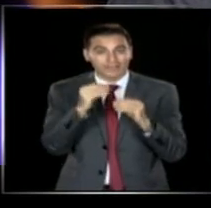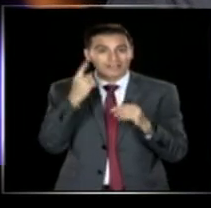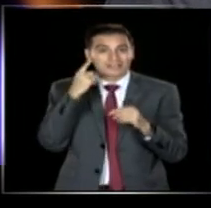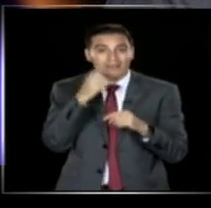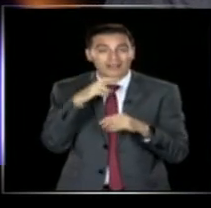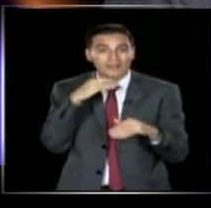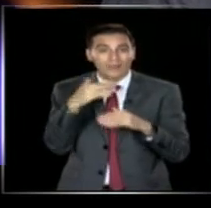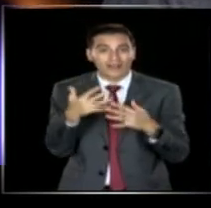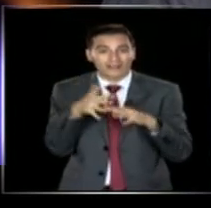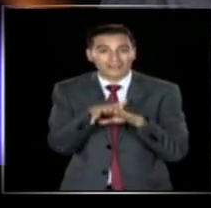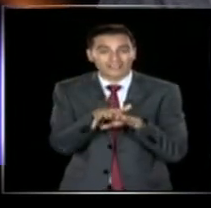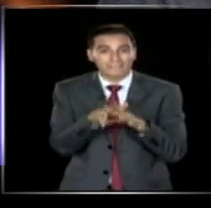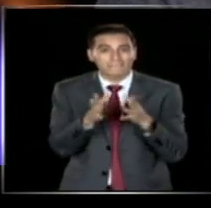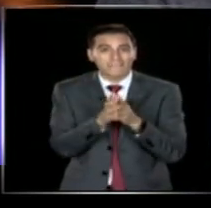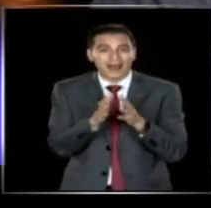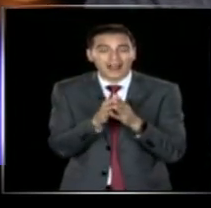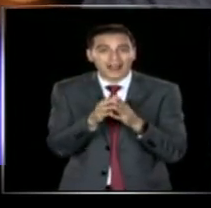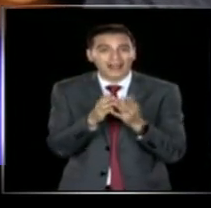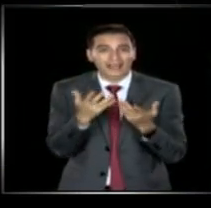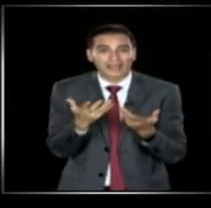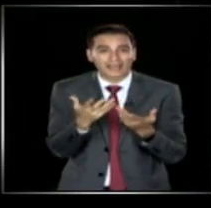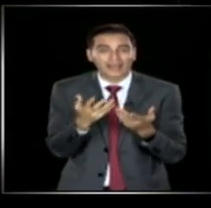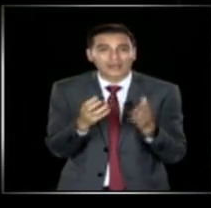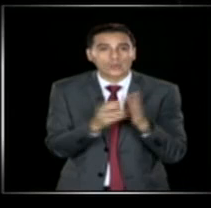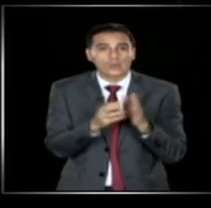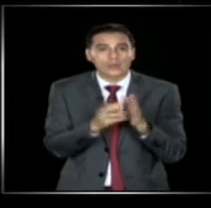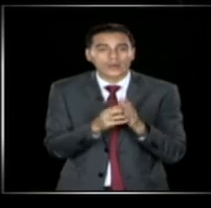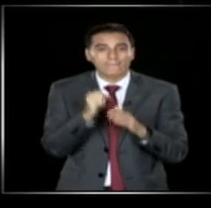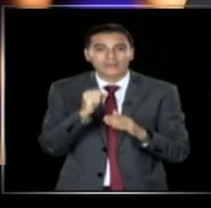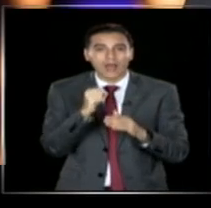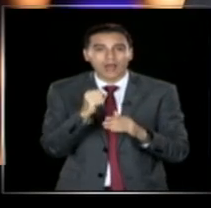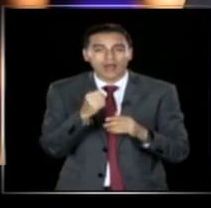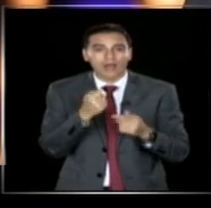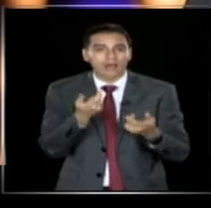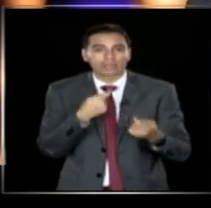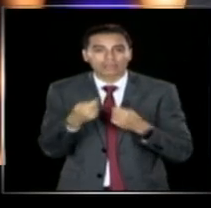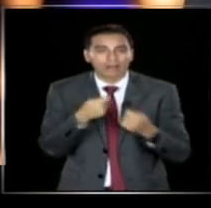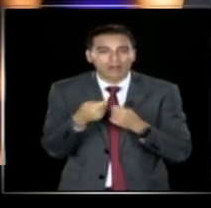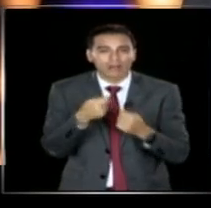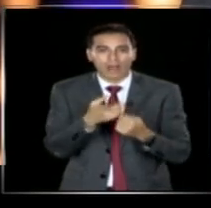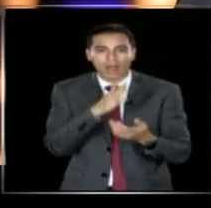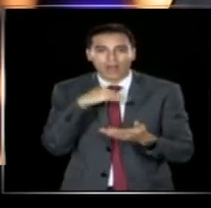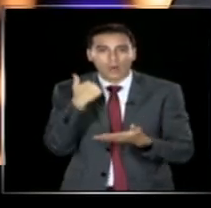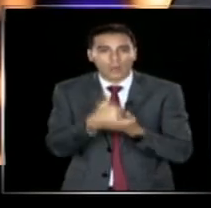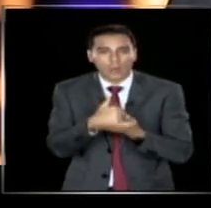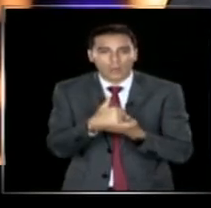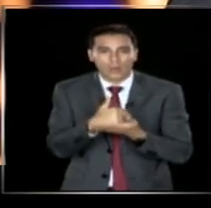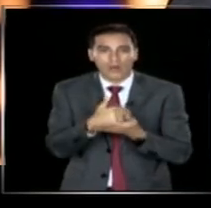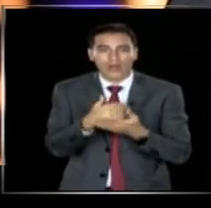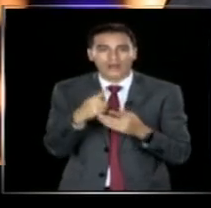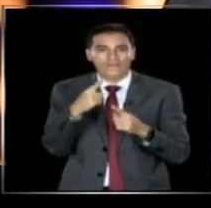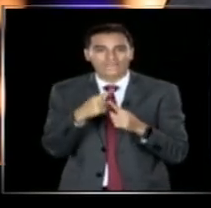الدمج محصورة بين أداب وتجارة وحقوق هو فضل أداب. دي بقى كمان الانضمام